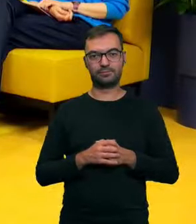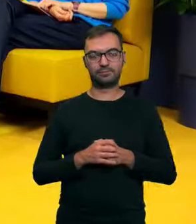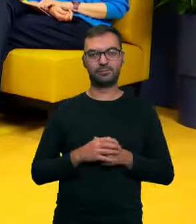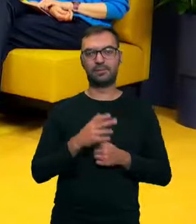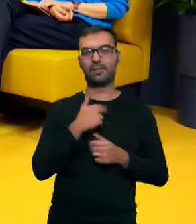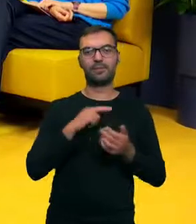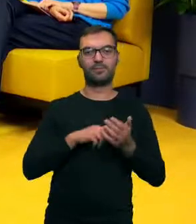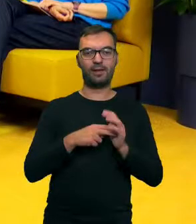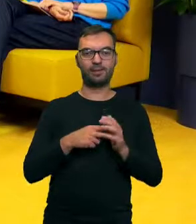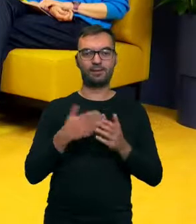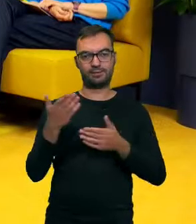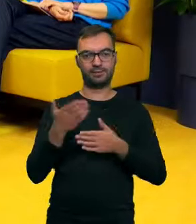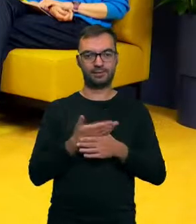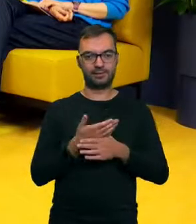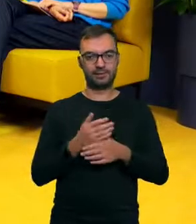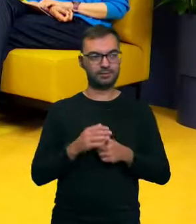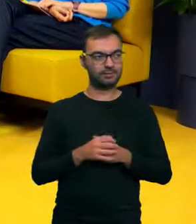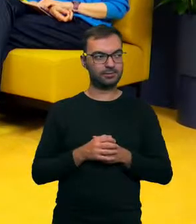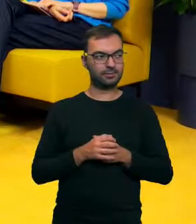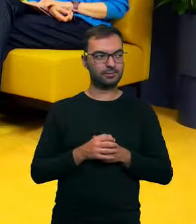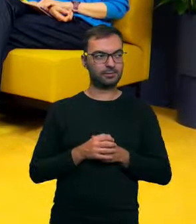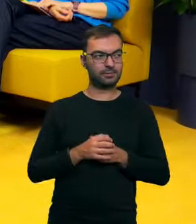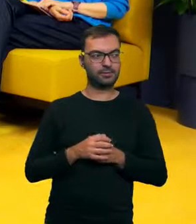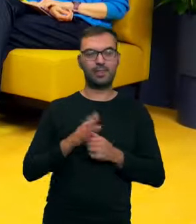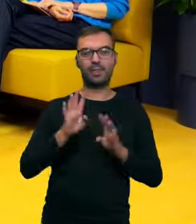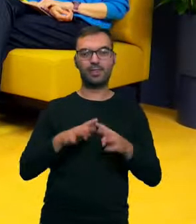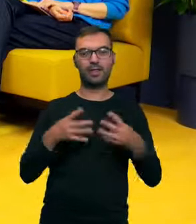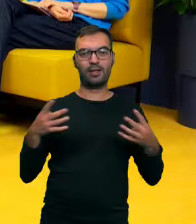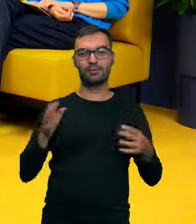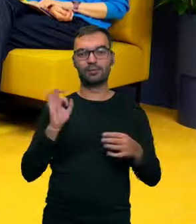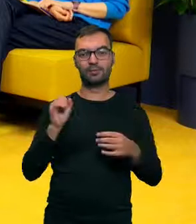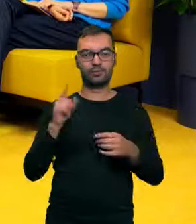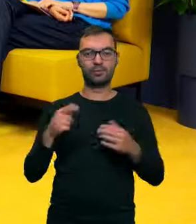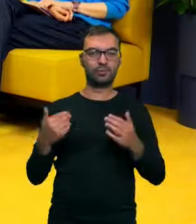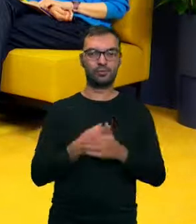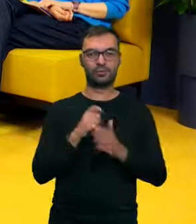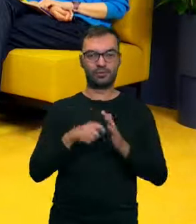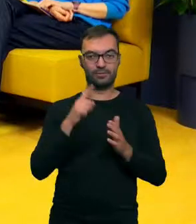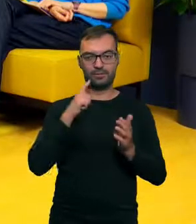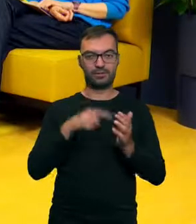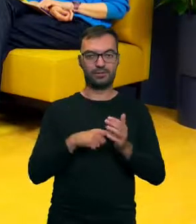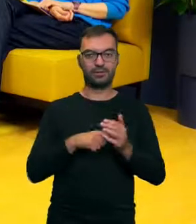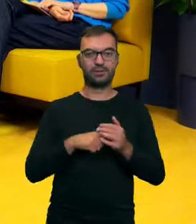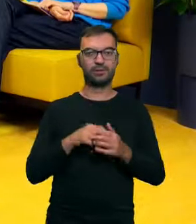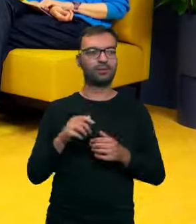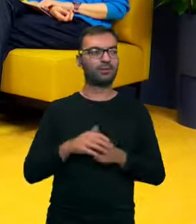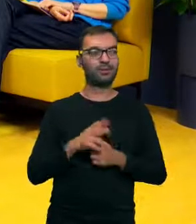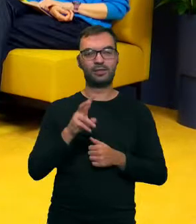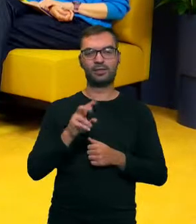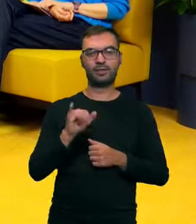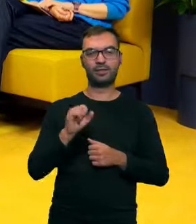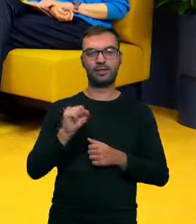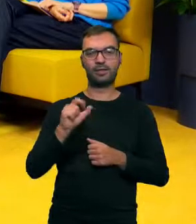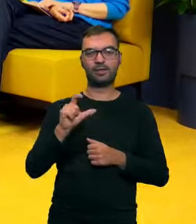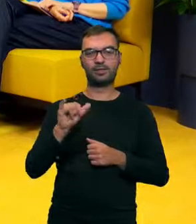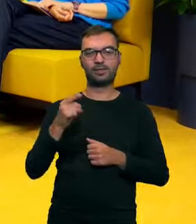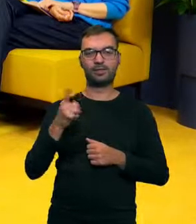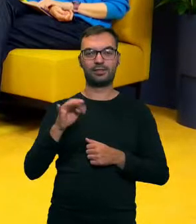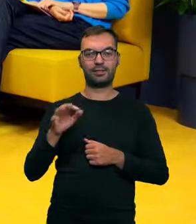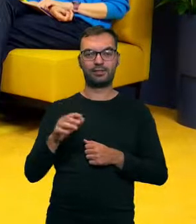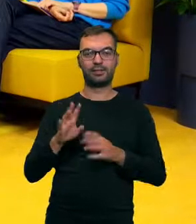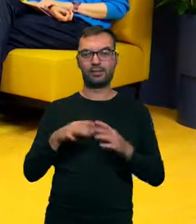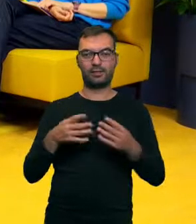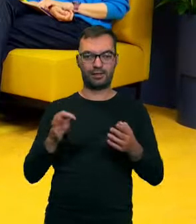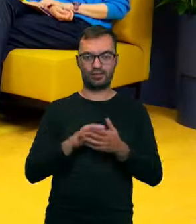naszych planów, to zapraszam dzisiaj do Netflixa, bo dzisiaj się pojawił mój nowy film właśnie, Hyacynt. na platformie